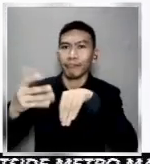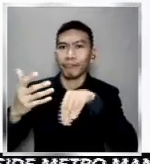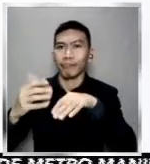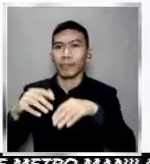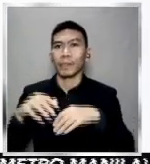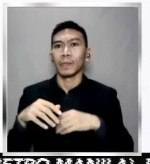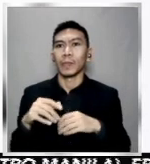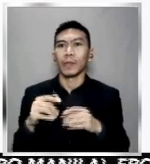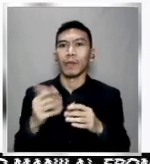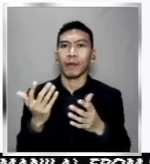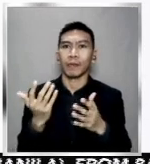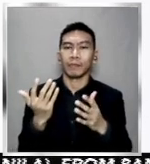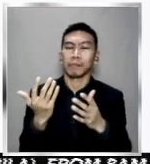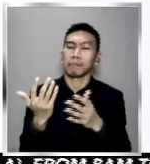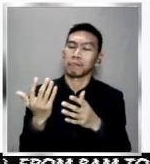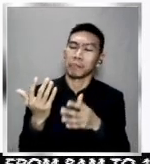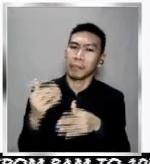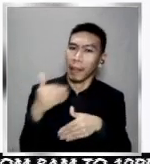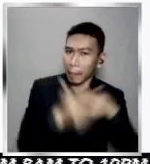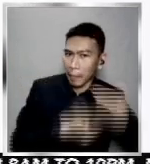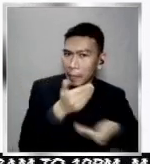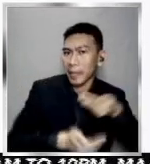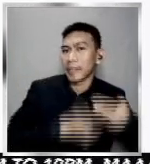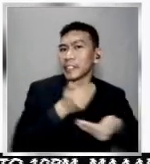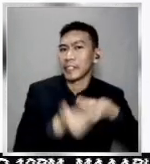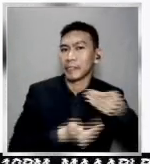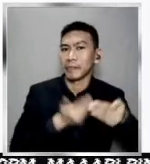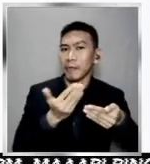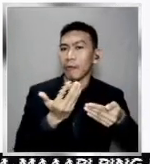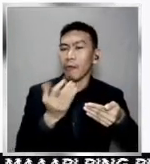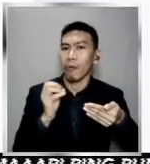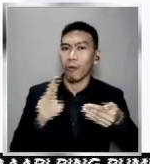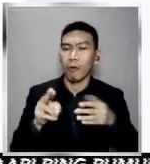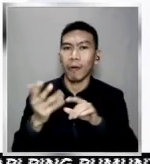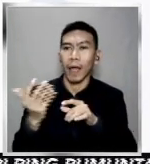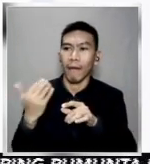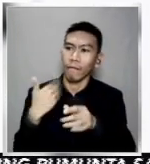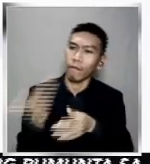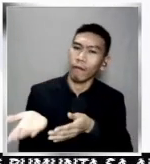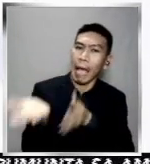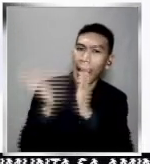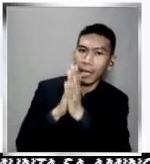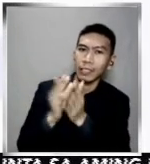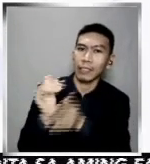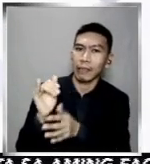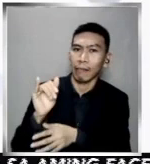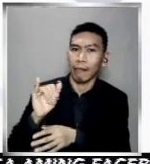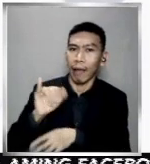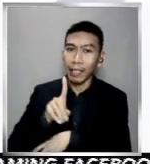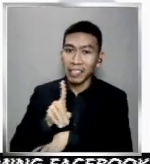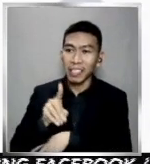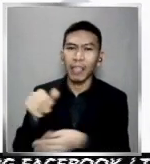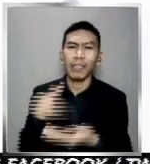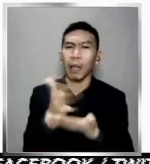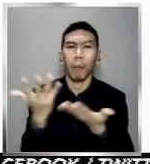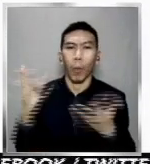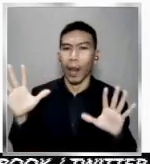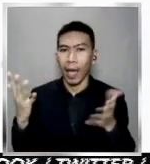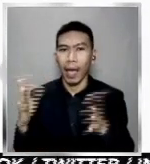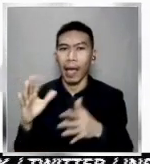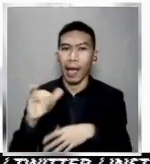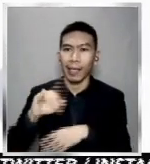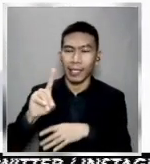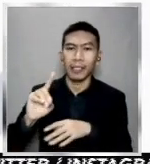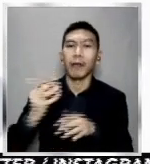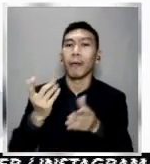binubooking sila or pinagpuproduce sila ng mga ID kasi yung iba walang ID. Mm-mm. So hinuhold muna sila sa isang